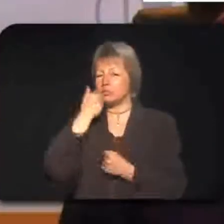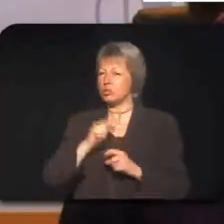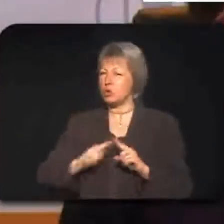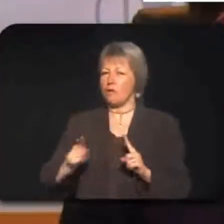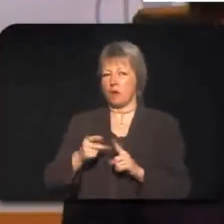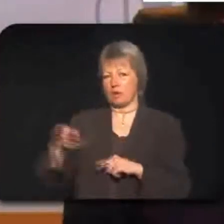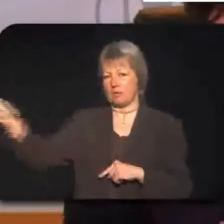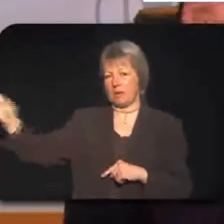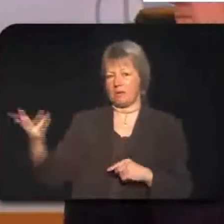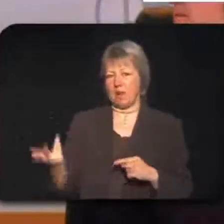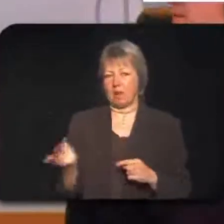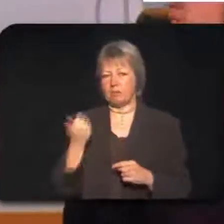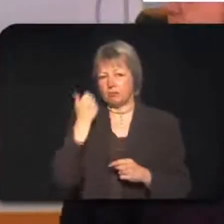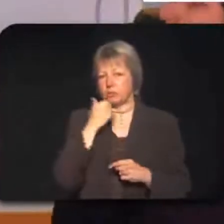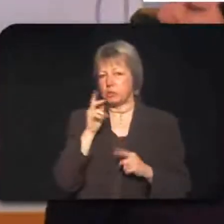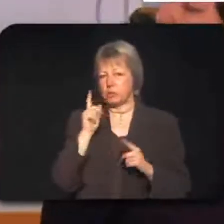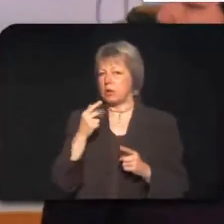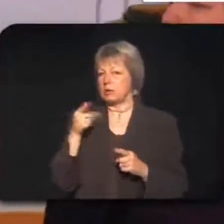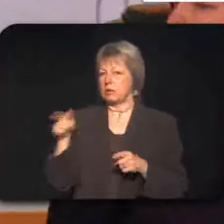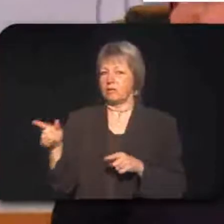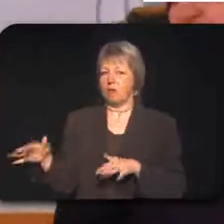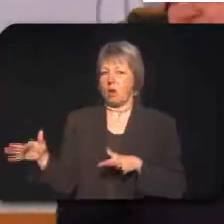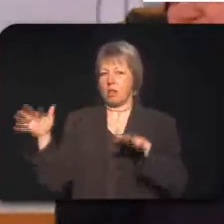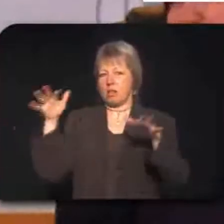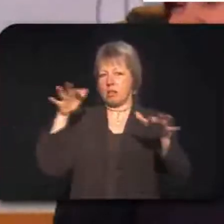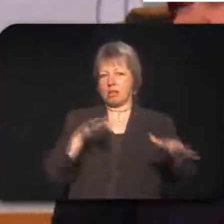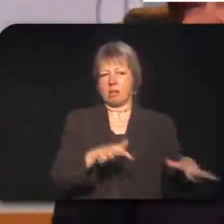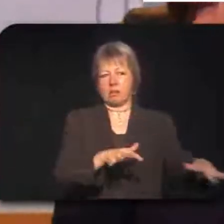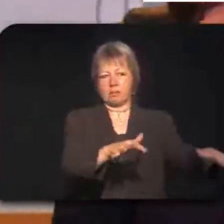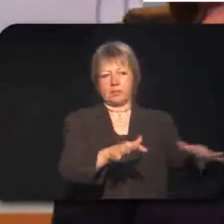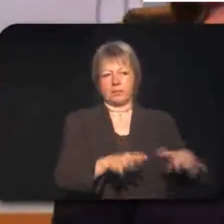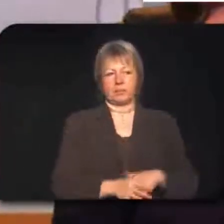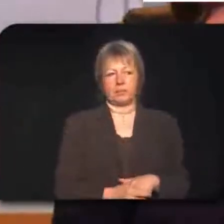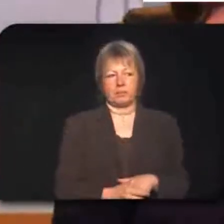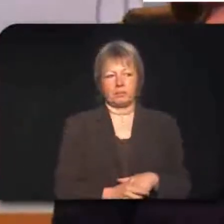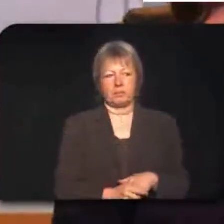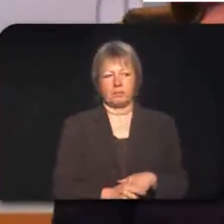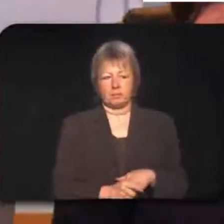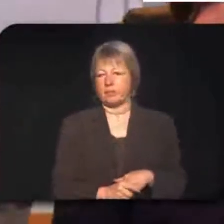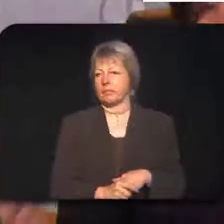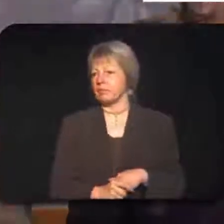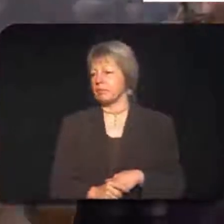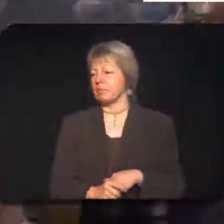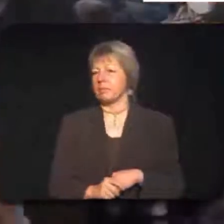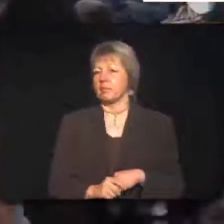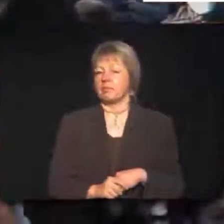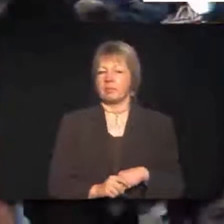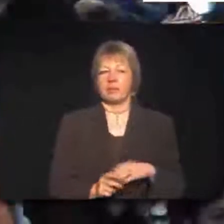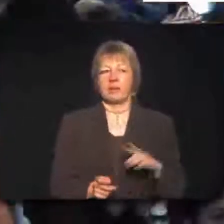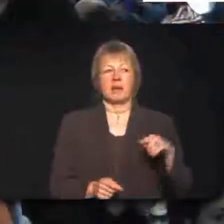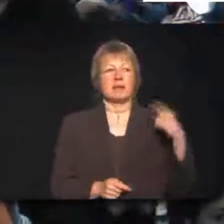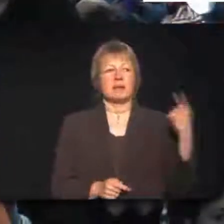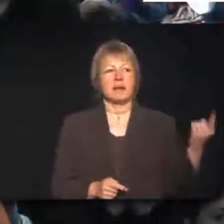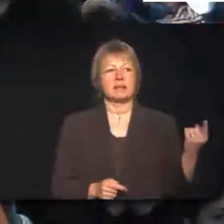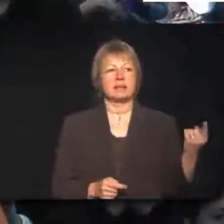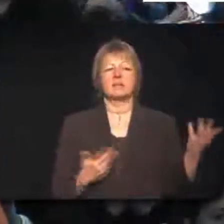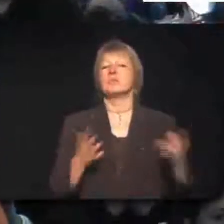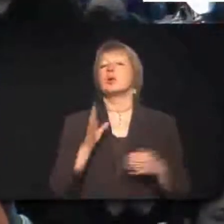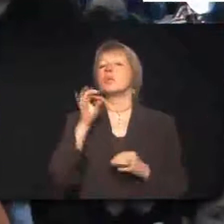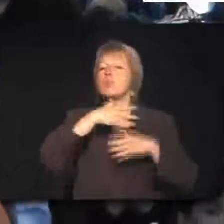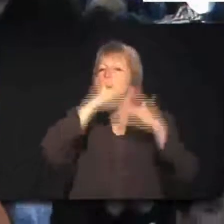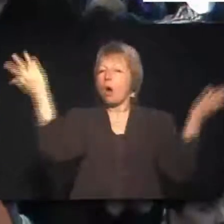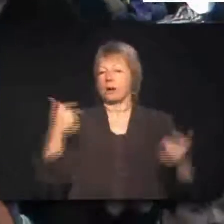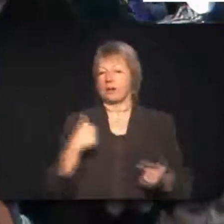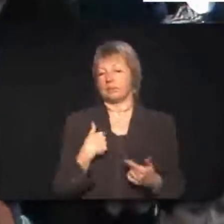bitte mach das wir nicht voll laufen so contra nächster bitte guten Morgen wir sollten alle wissen